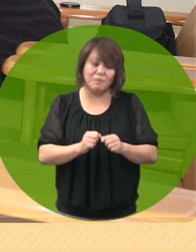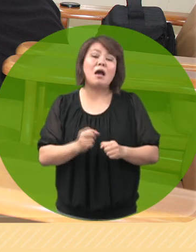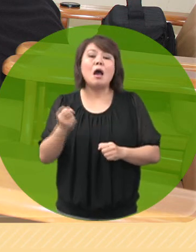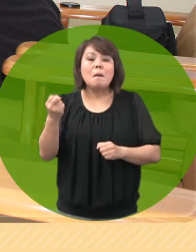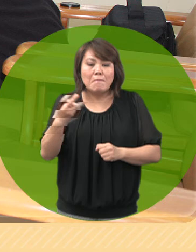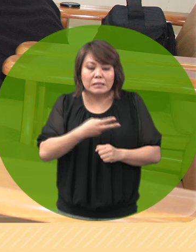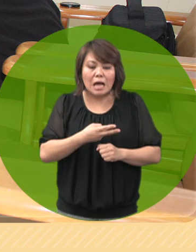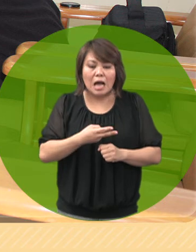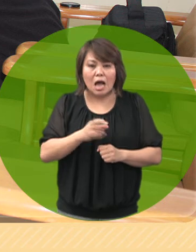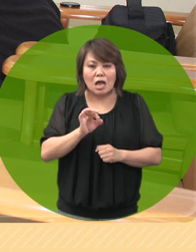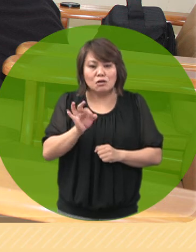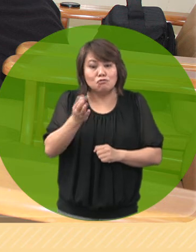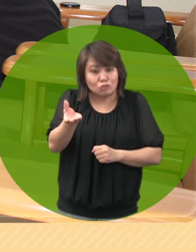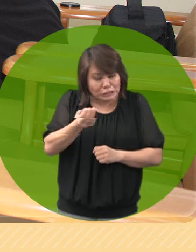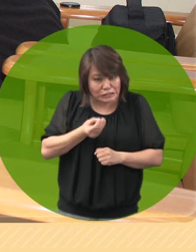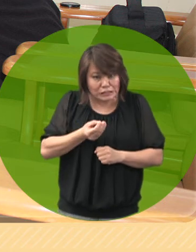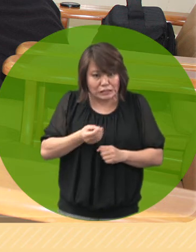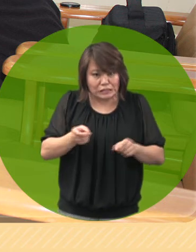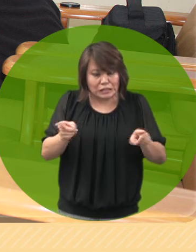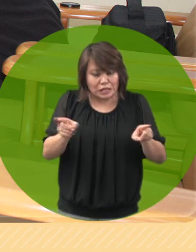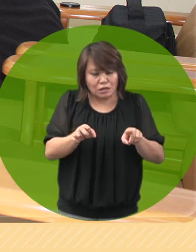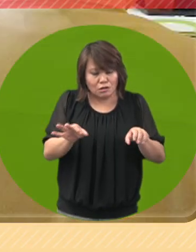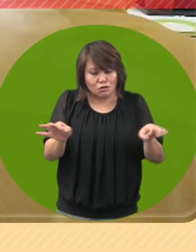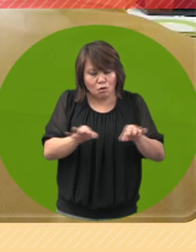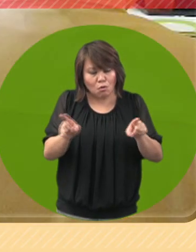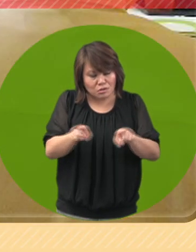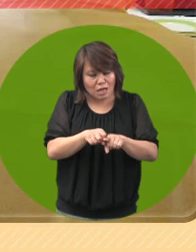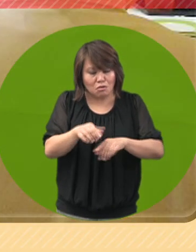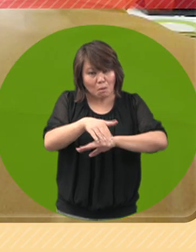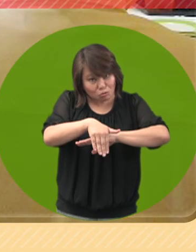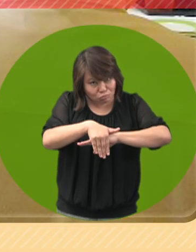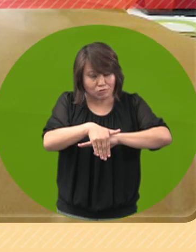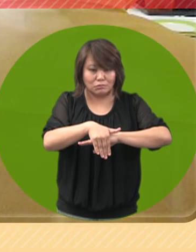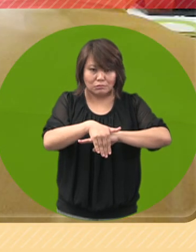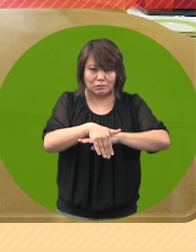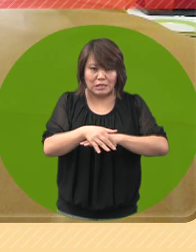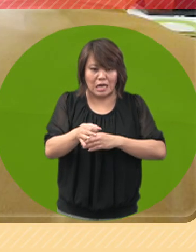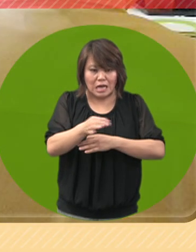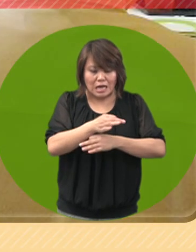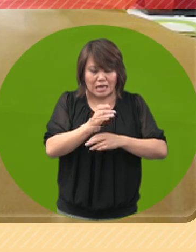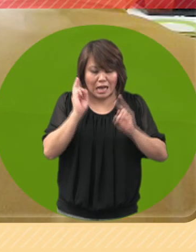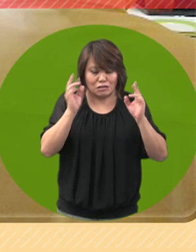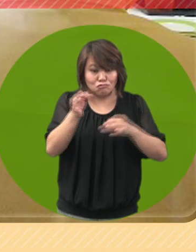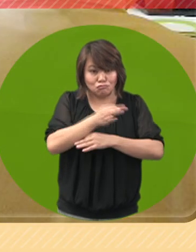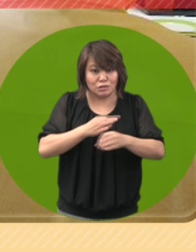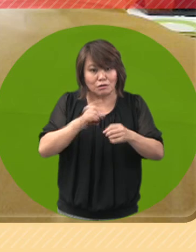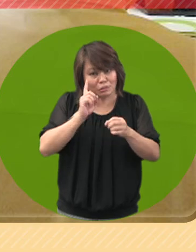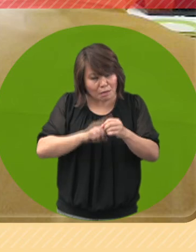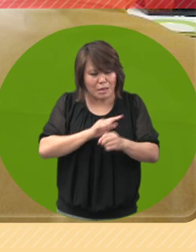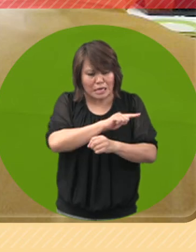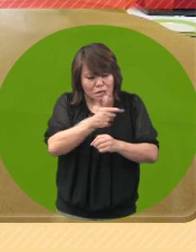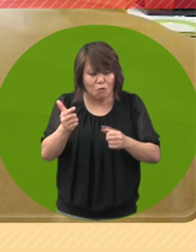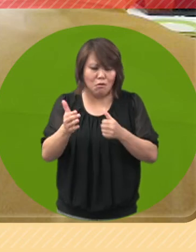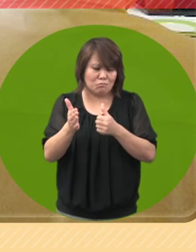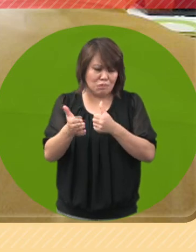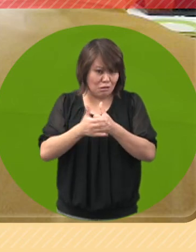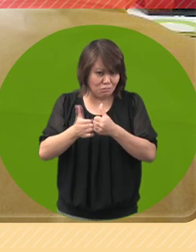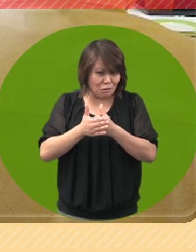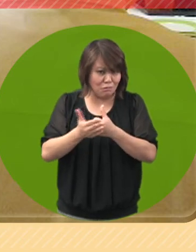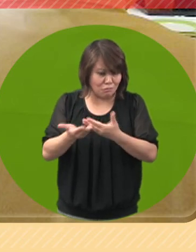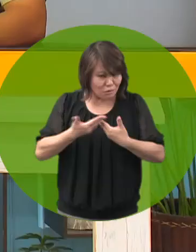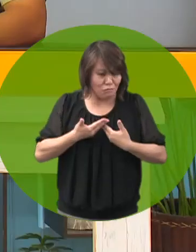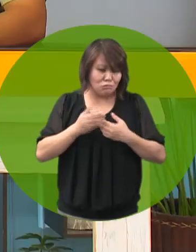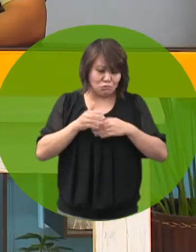また融資や教材などの窓口になるなど、会社を運営していく上で様々な助けとなる組織です